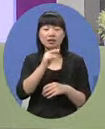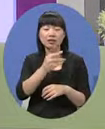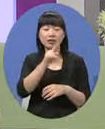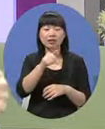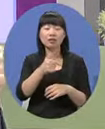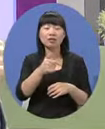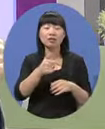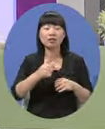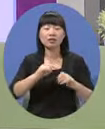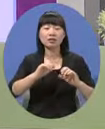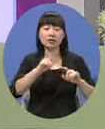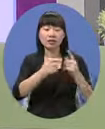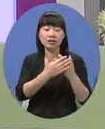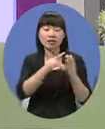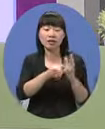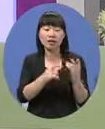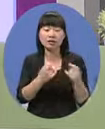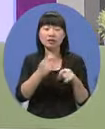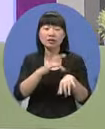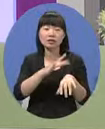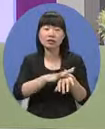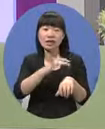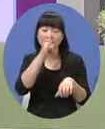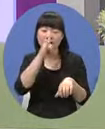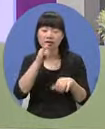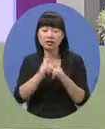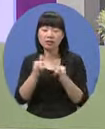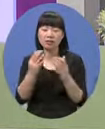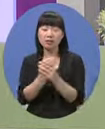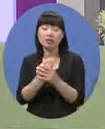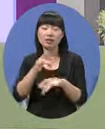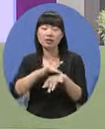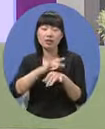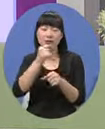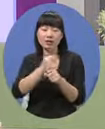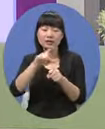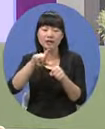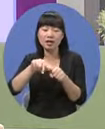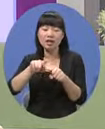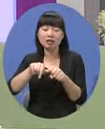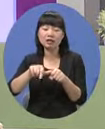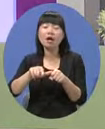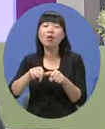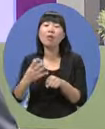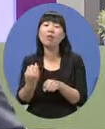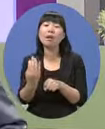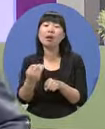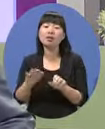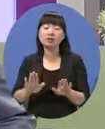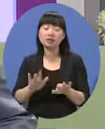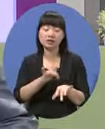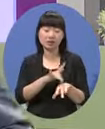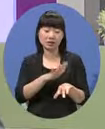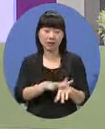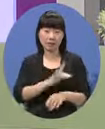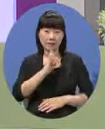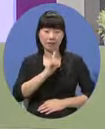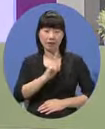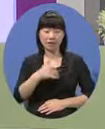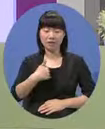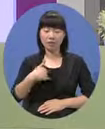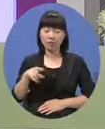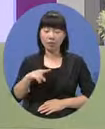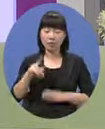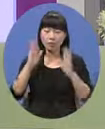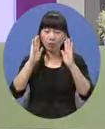사람이 과연 습관화, 완벽하게 습관으로 만드는데 시간이 얼마나 걸릴지. 그러니까 여기서 습관이라고 하는 거는 내가